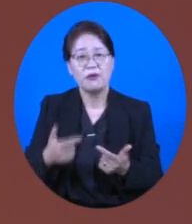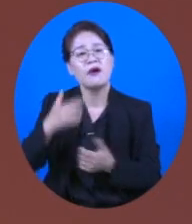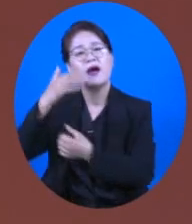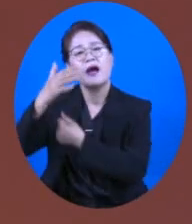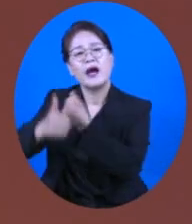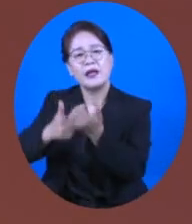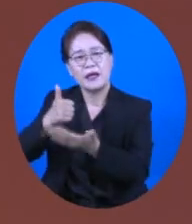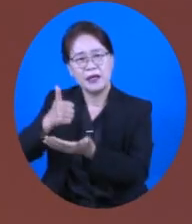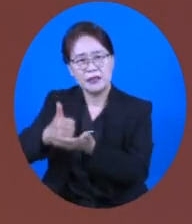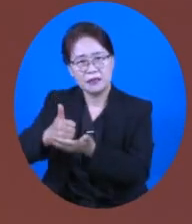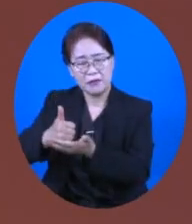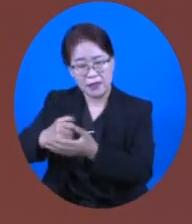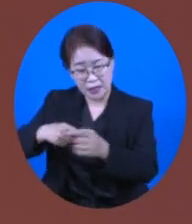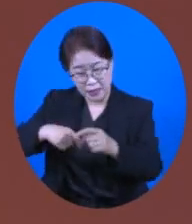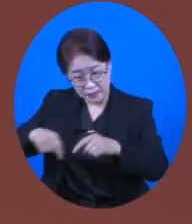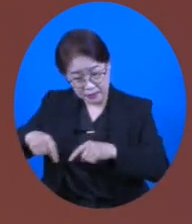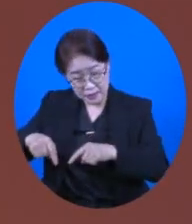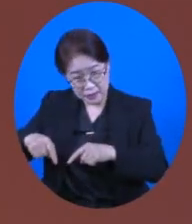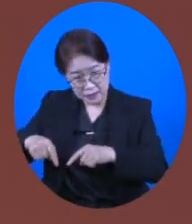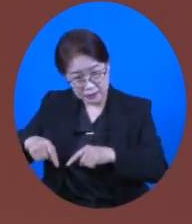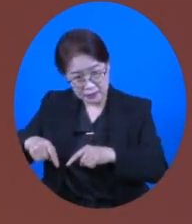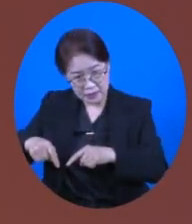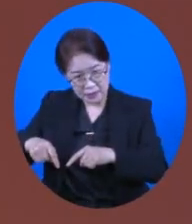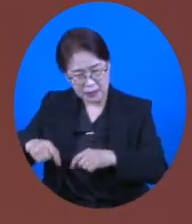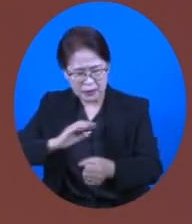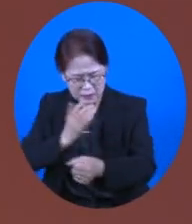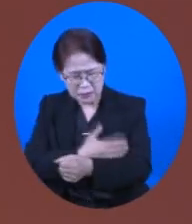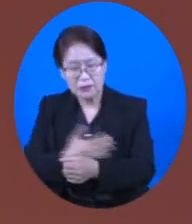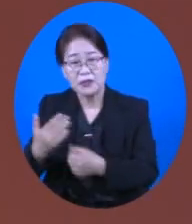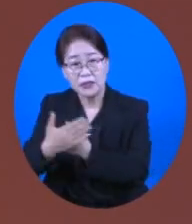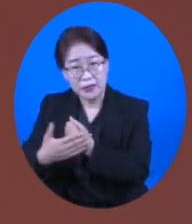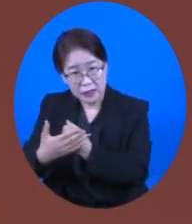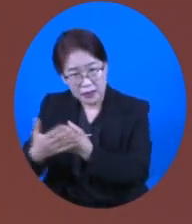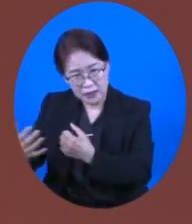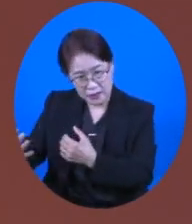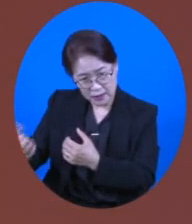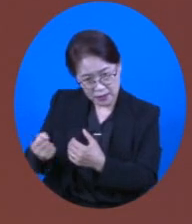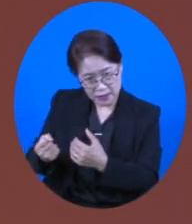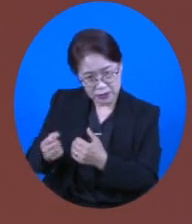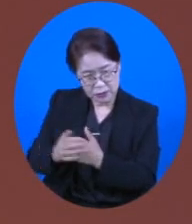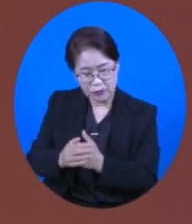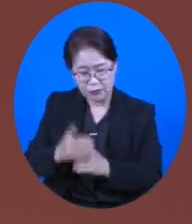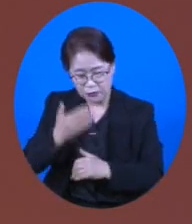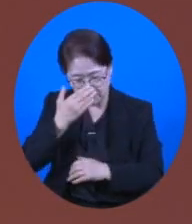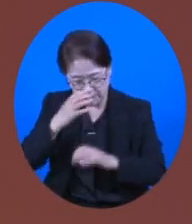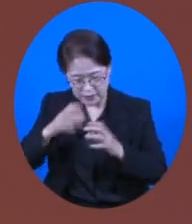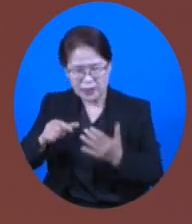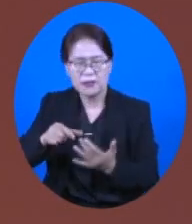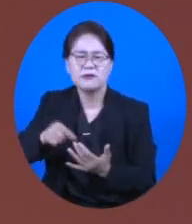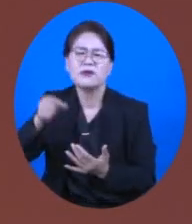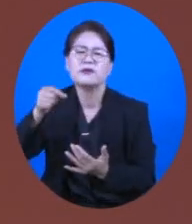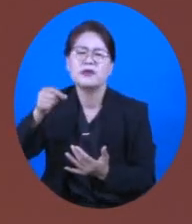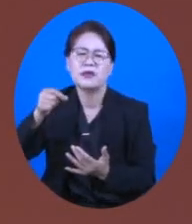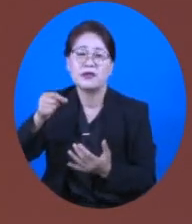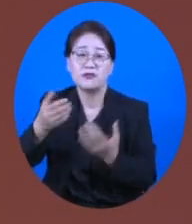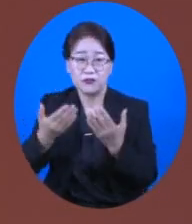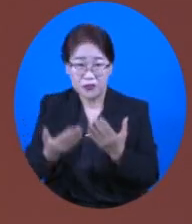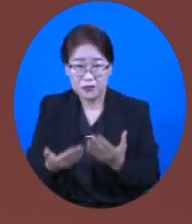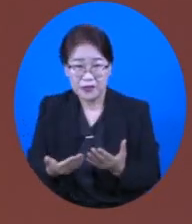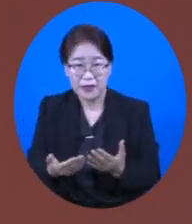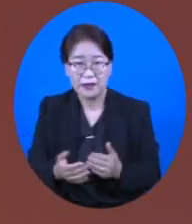하나님의 주권적인 은혜로 하나님이 이스라엘의 민족을 선택을 하신 거잖아요.